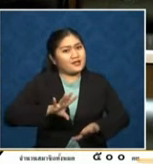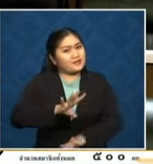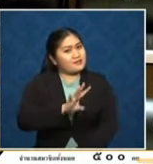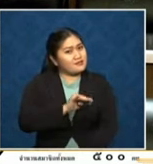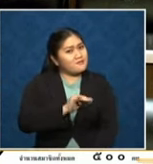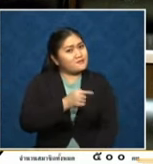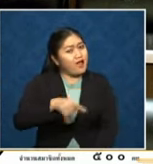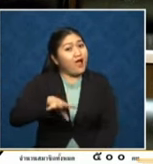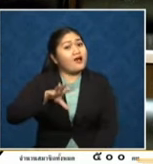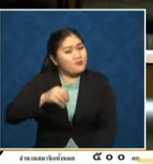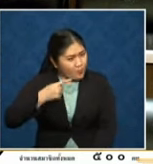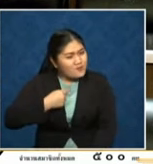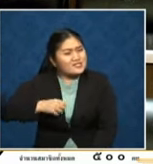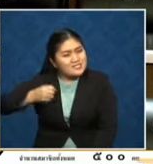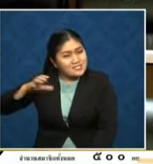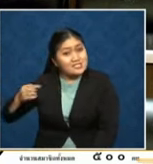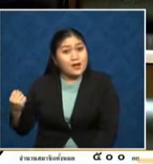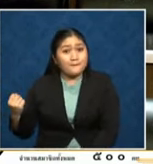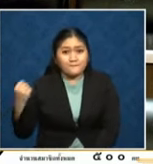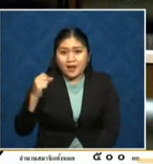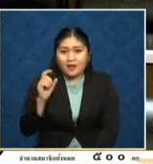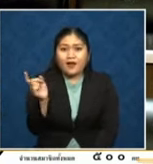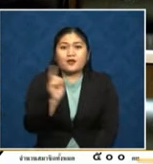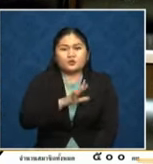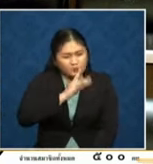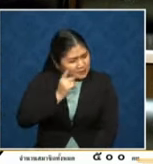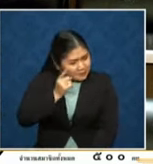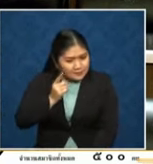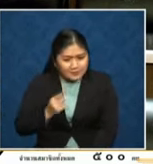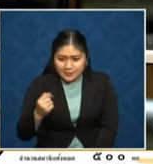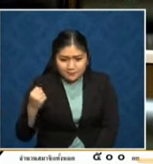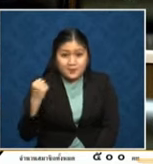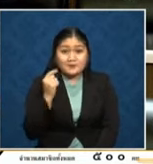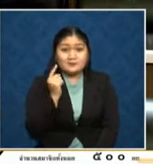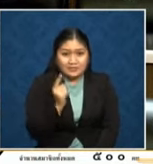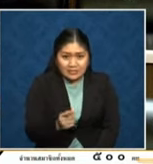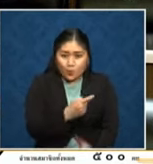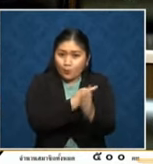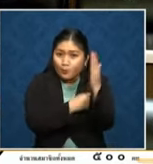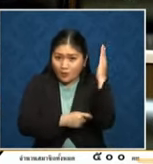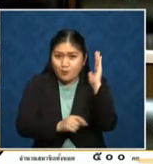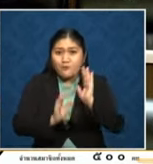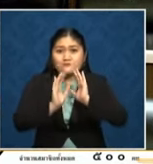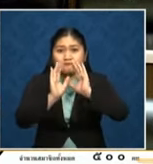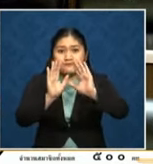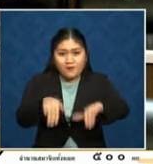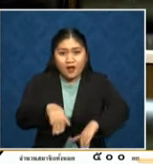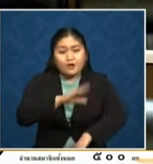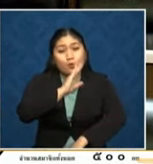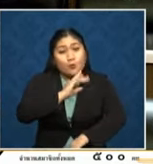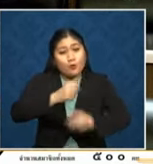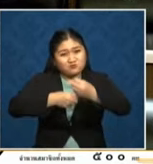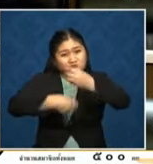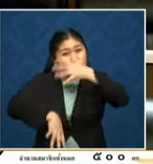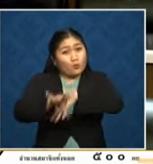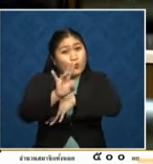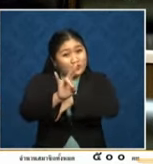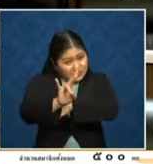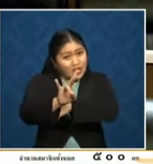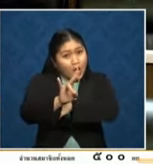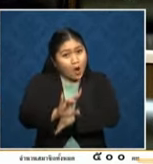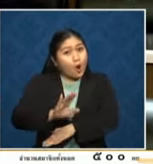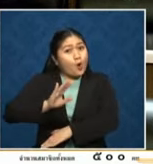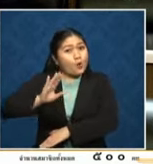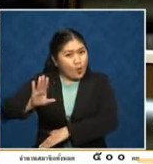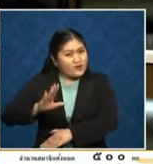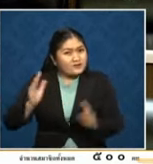าทผมเชื่อมั่นครับถ้าเอาจริงเอาจังกับเรื่องยางพาราฝากนะครับ7มาตรการของการยางแห่งประเทศไทยส